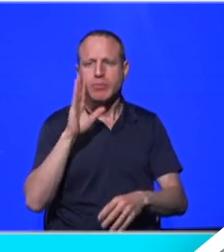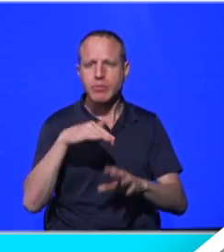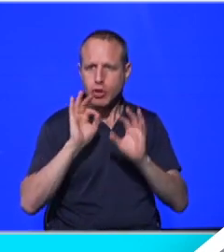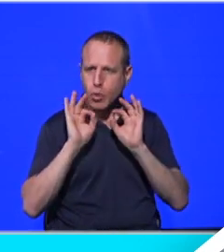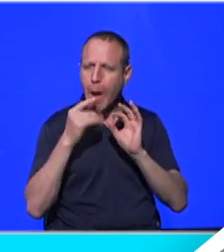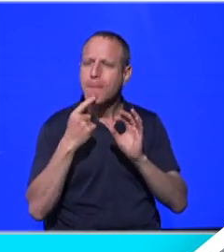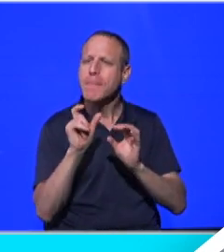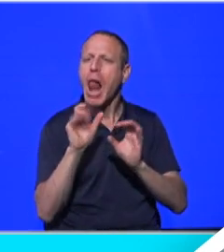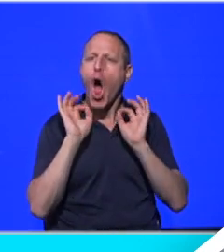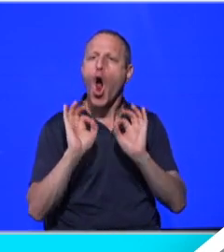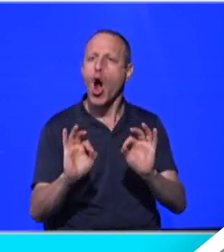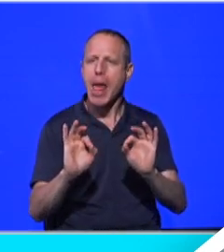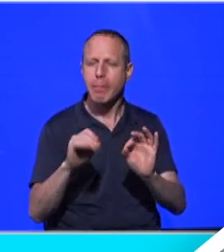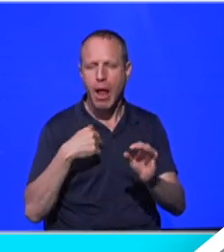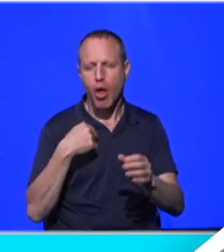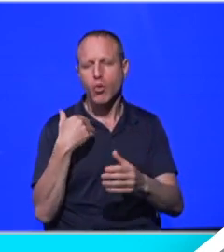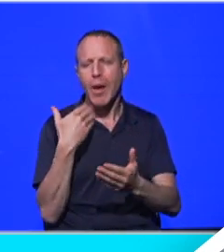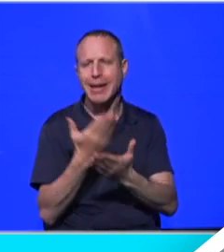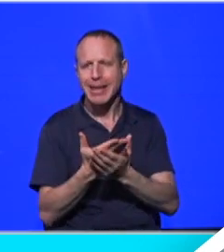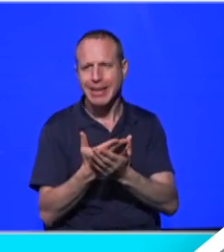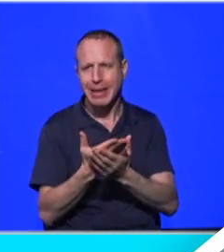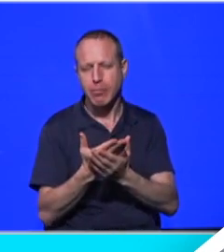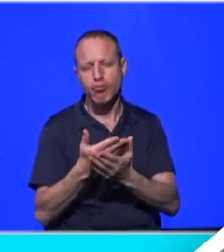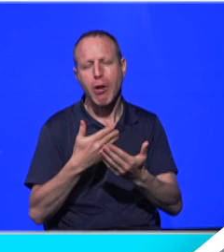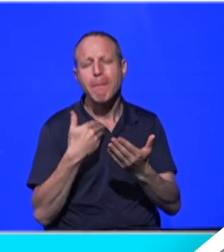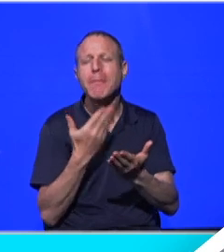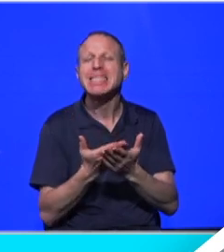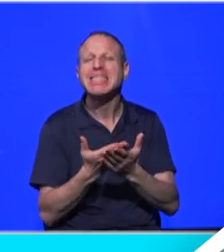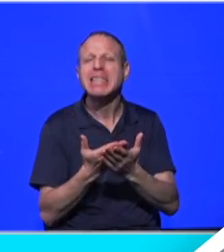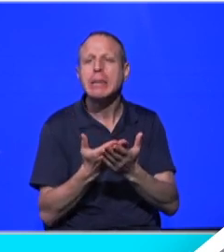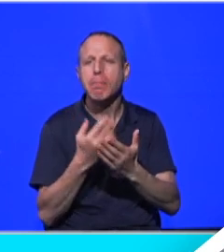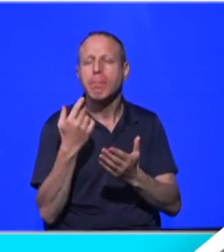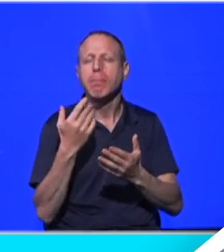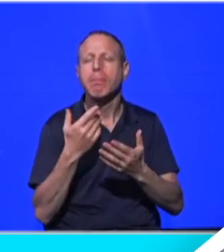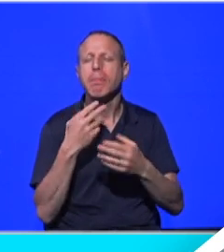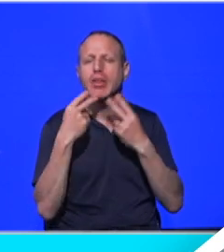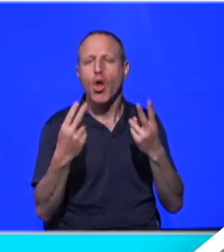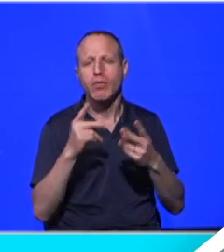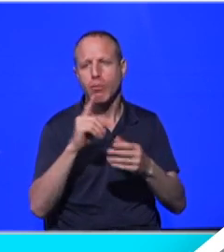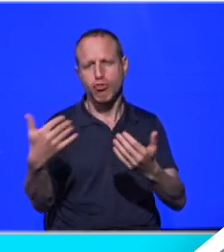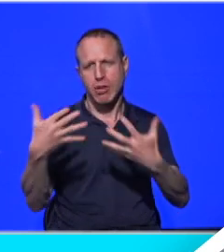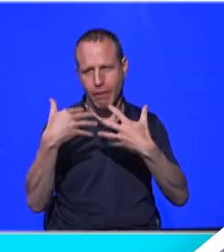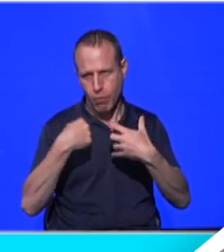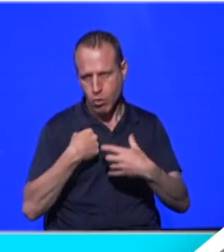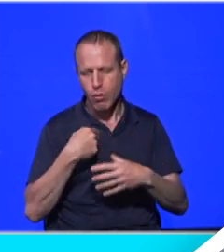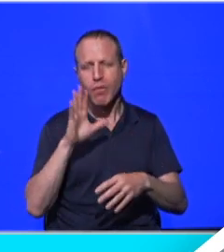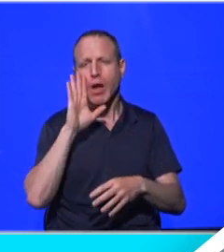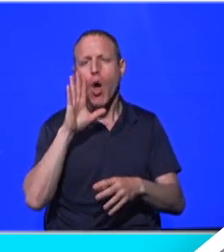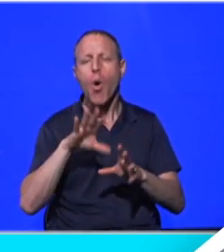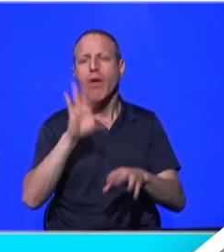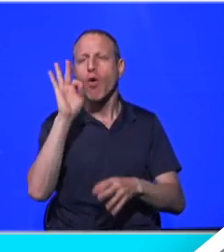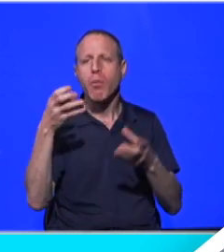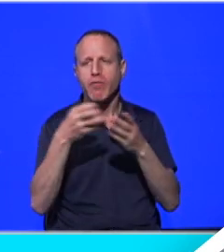הולם היא מיותרת, אנחנו היחידים שמציעים פתרון כלשהו. ואותם אלה שתקפו אותנו וקראו להצביע למפלגות